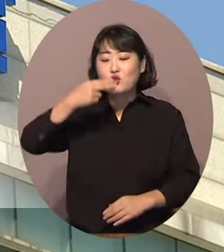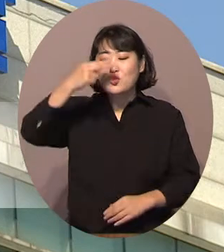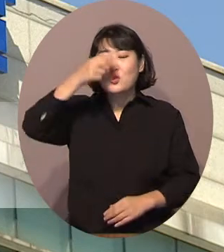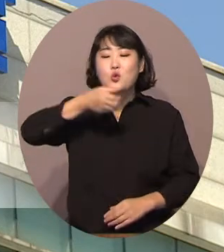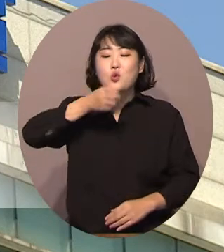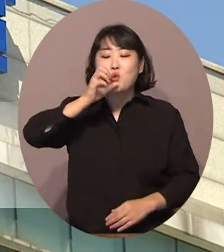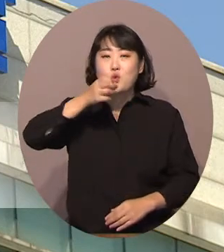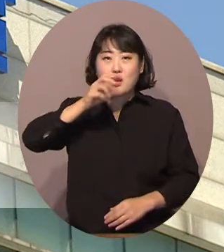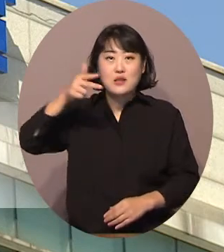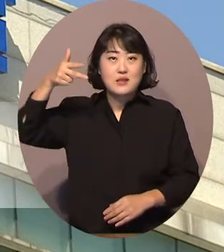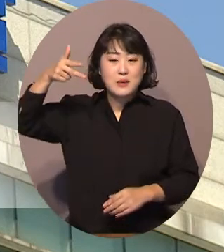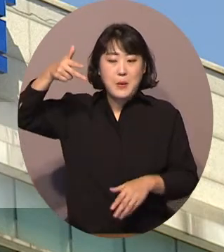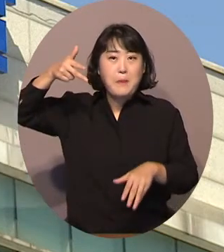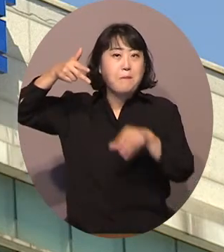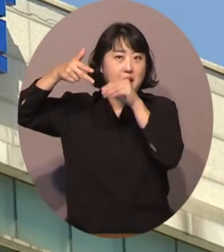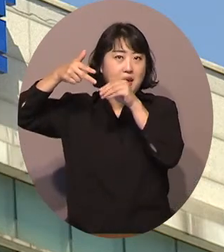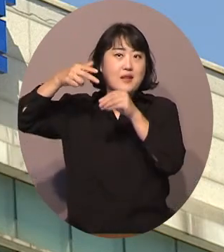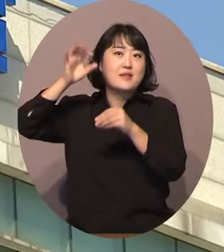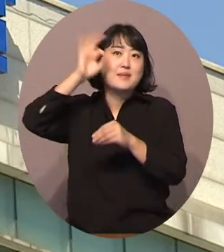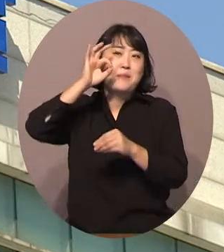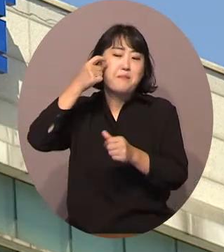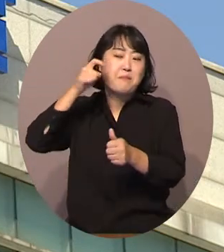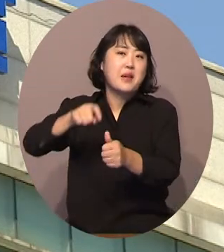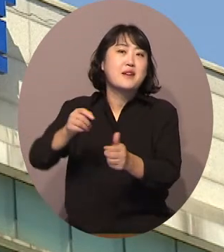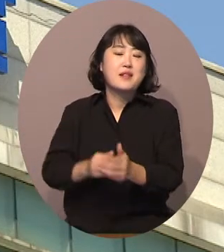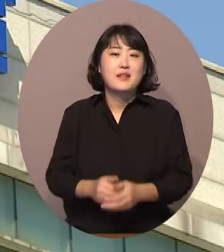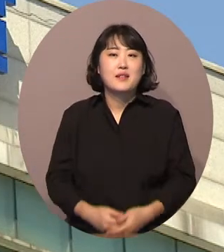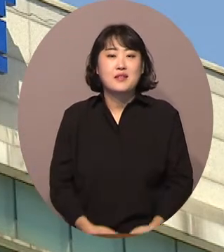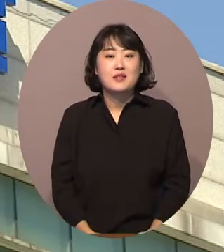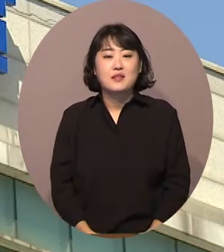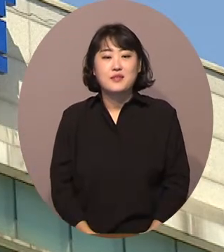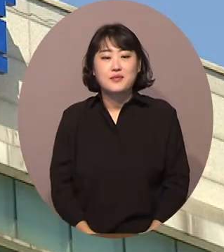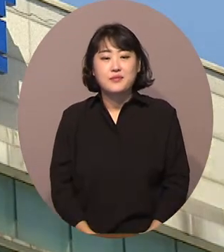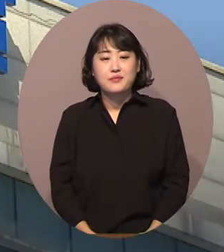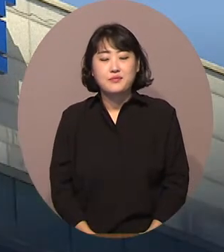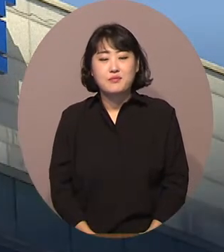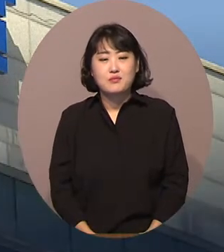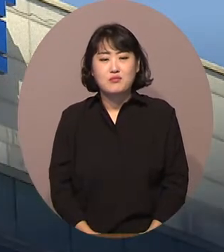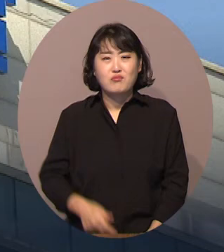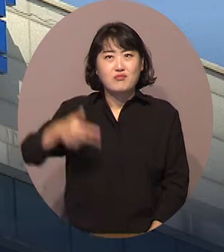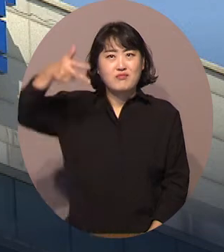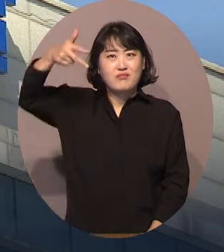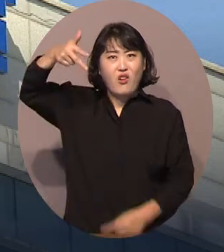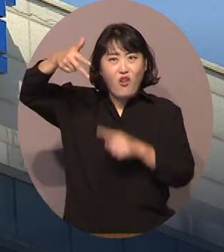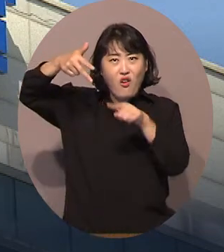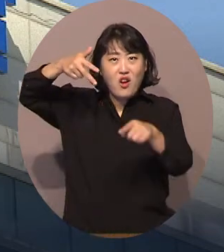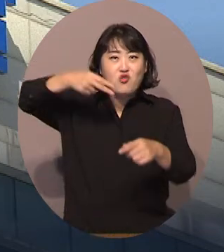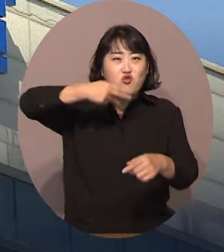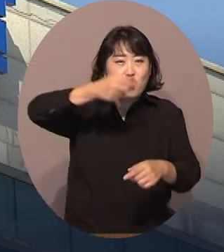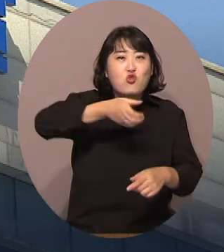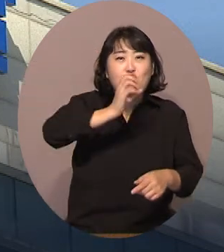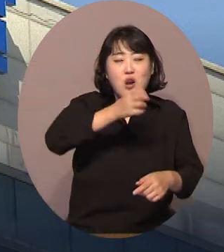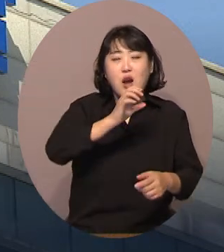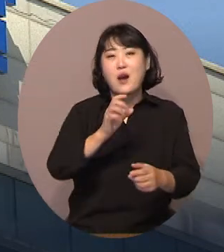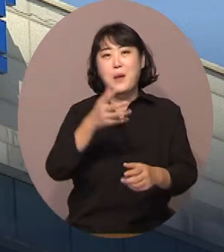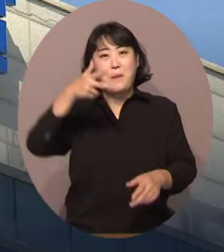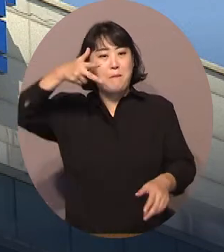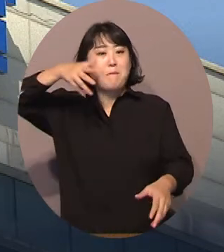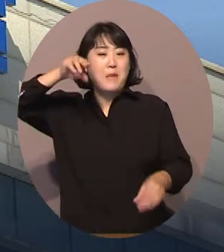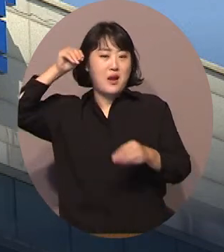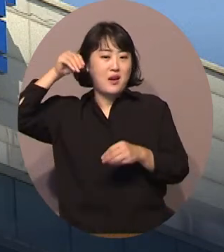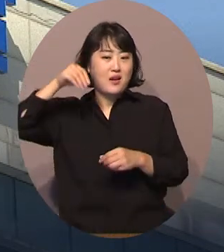장면이 CCTV 습니다 술 마시는게 이제 다 나오는 거죠 거기서 뭐 음식하고 술 드시는 거